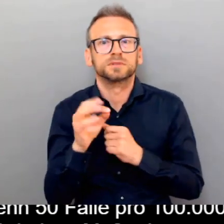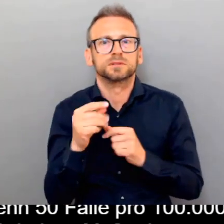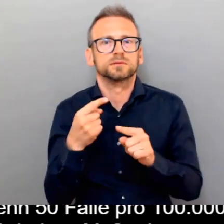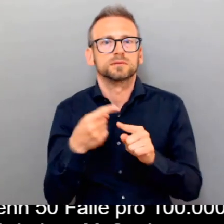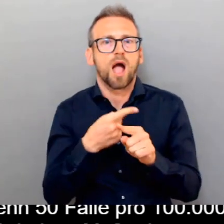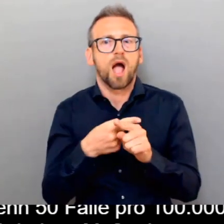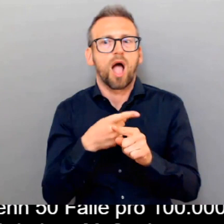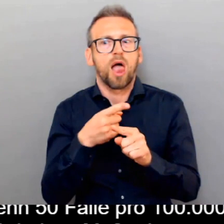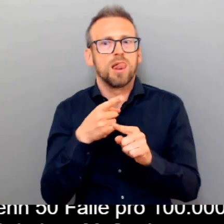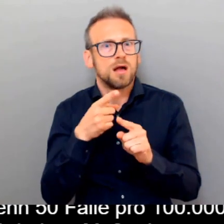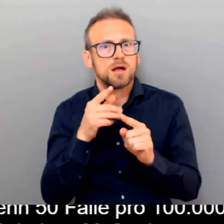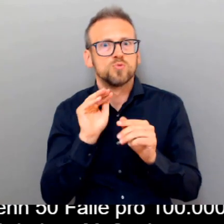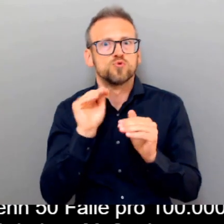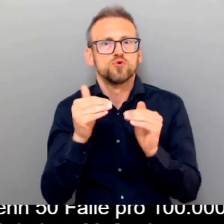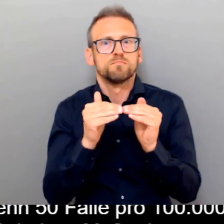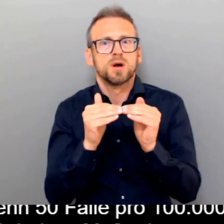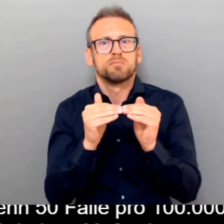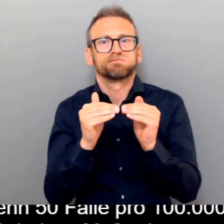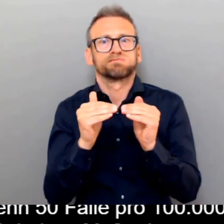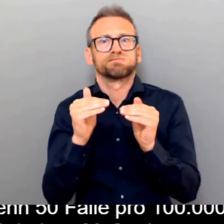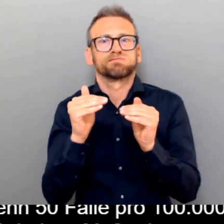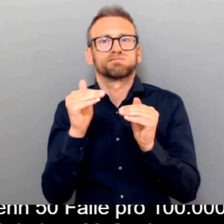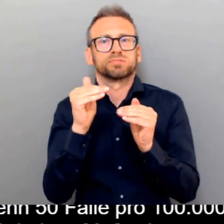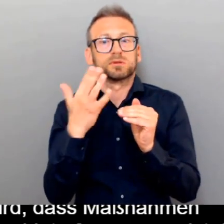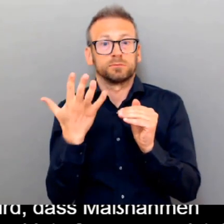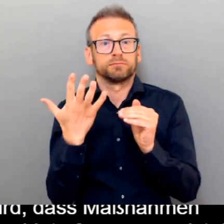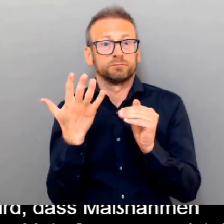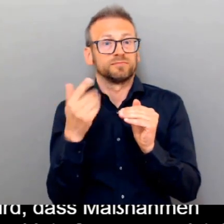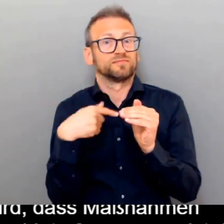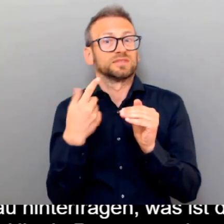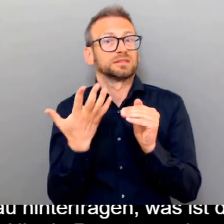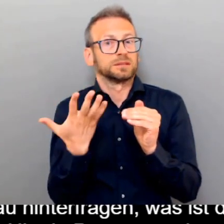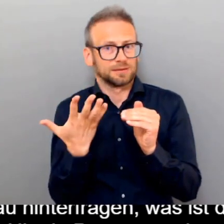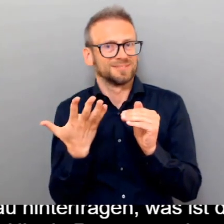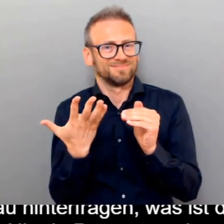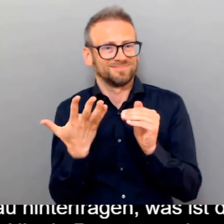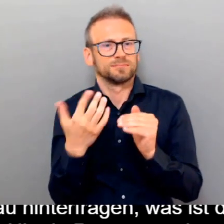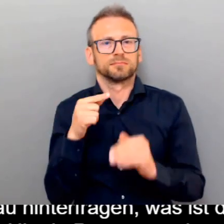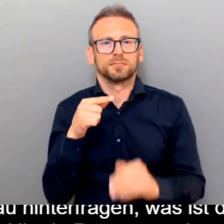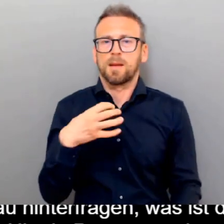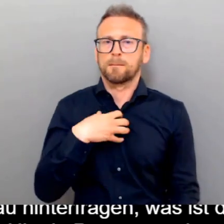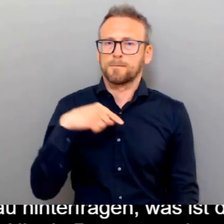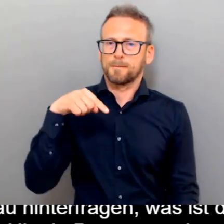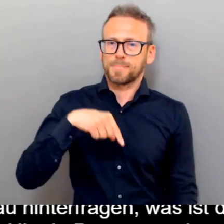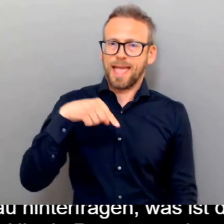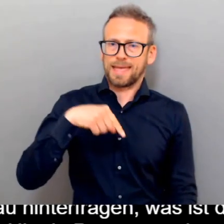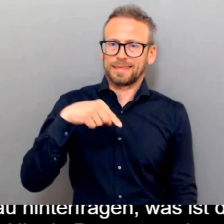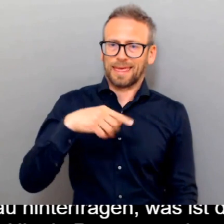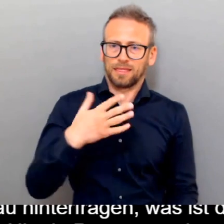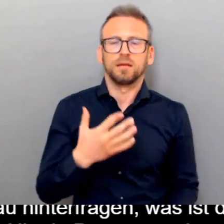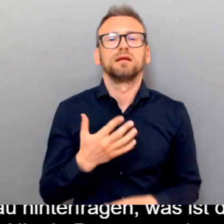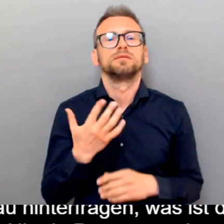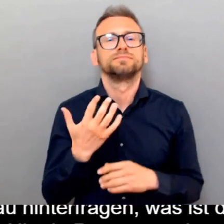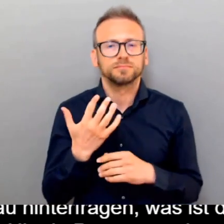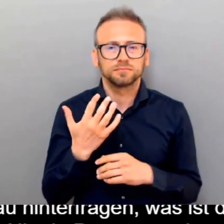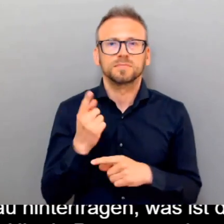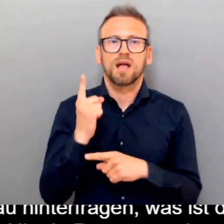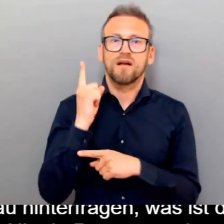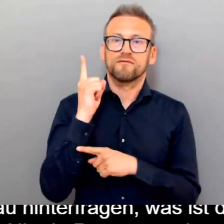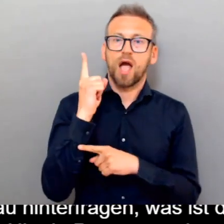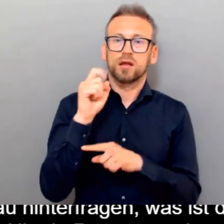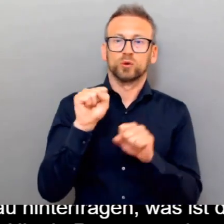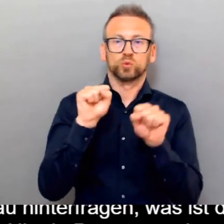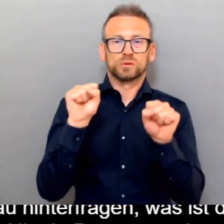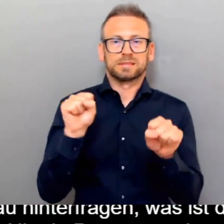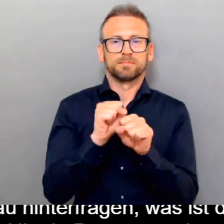100.000 eben da sind, dass wir dann schon vor Ort aufs Gesundheitsamt zugehen, dass wir auch hier im